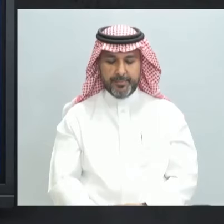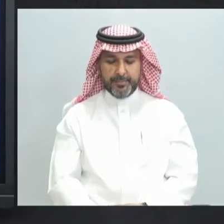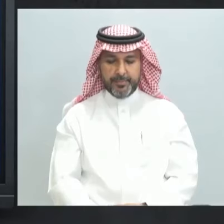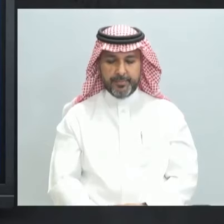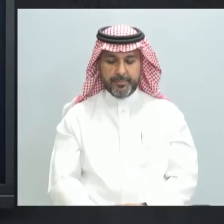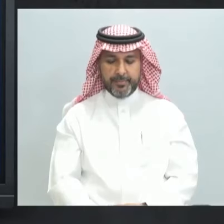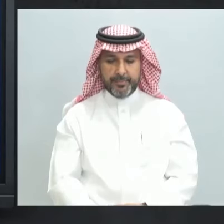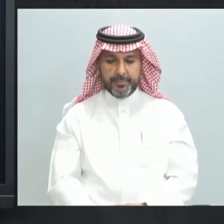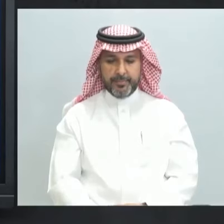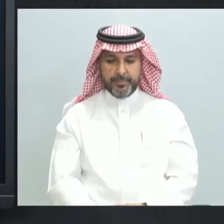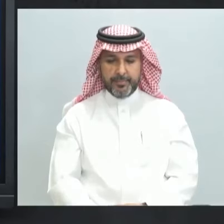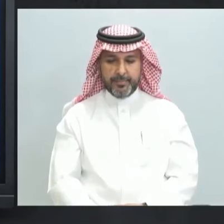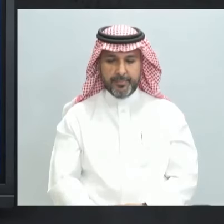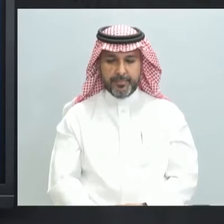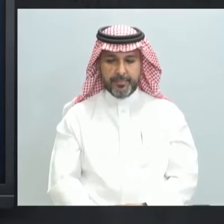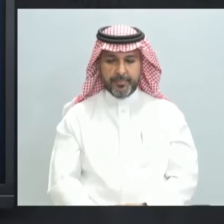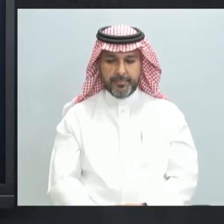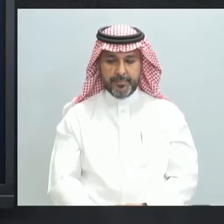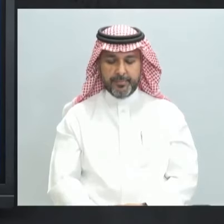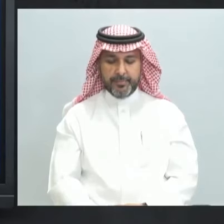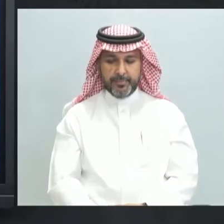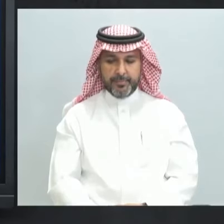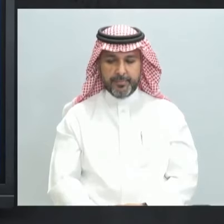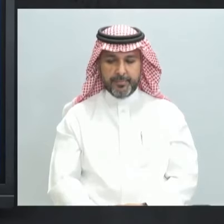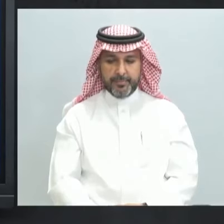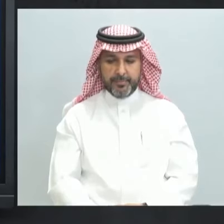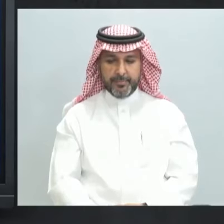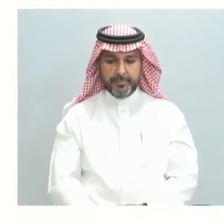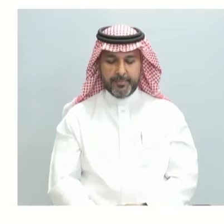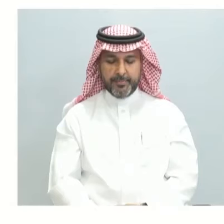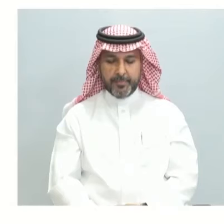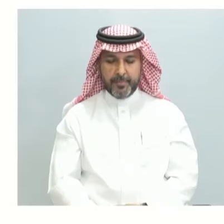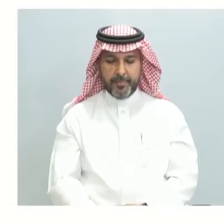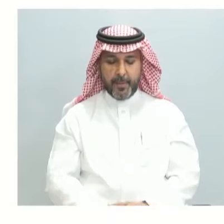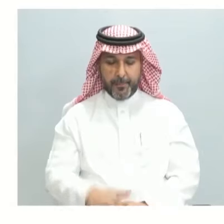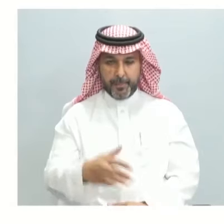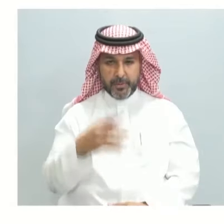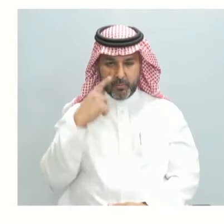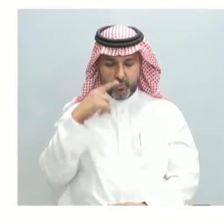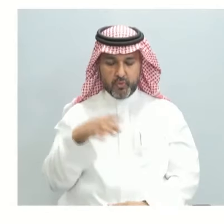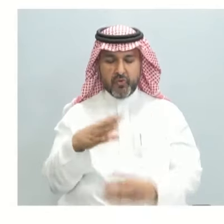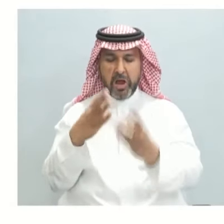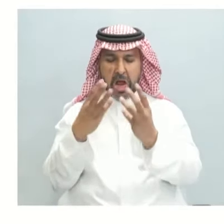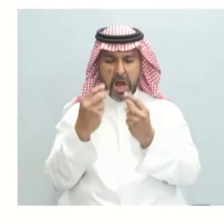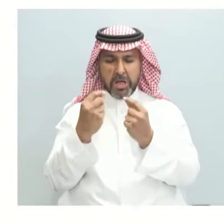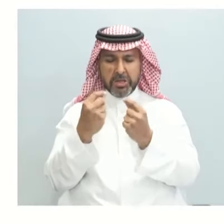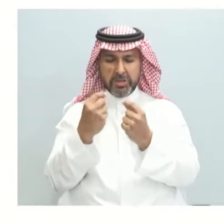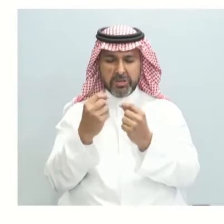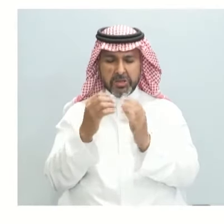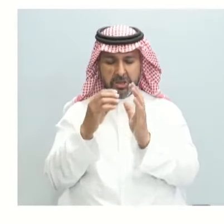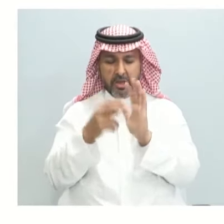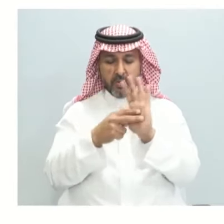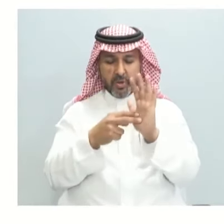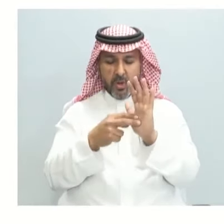اشاره وقد يكون متغير واعدد وسننتعرف في نهايه همم هذا الدرس على طريقه